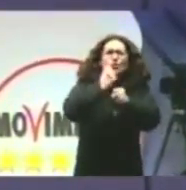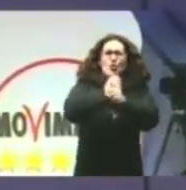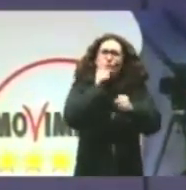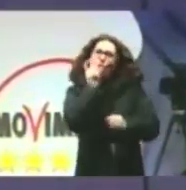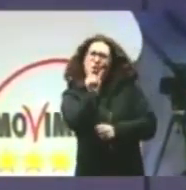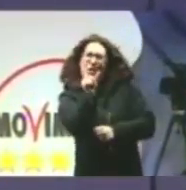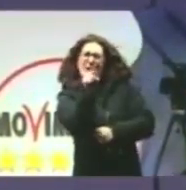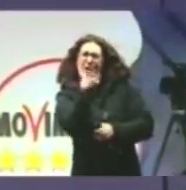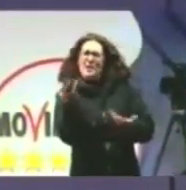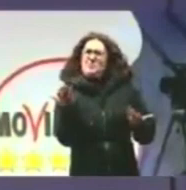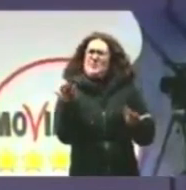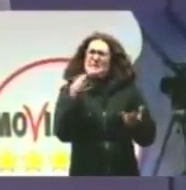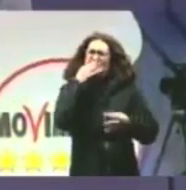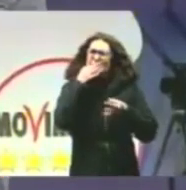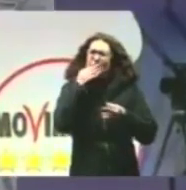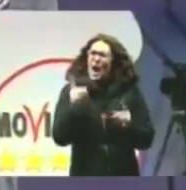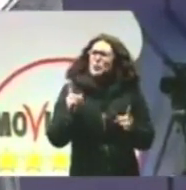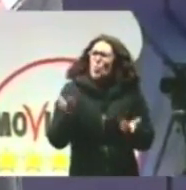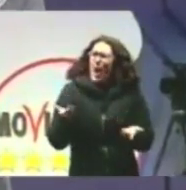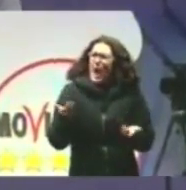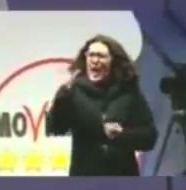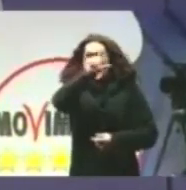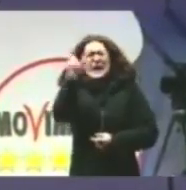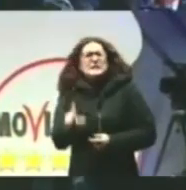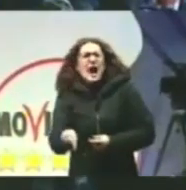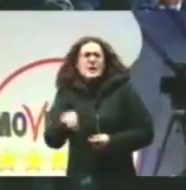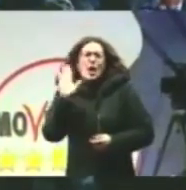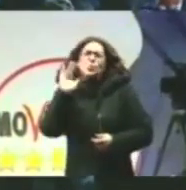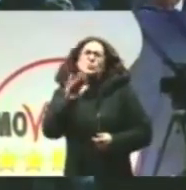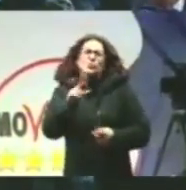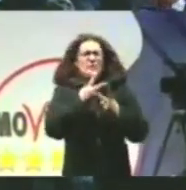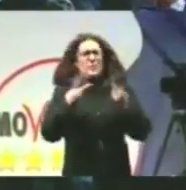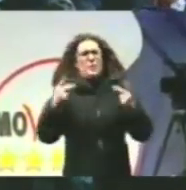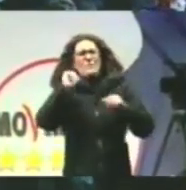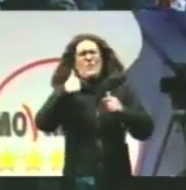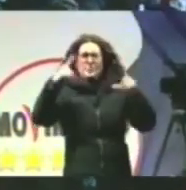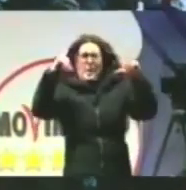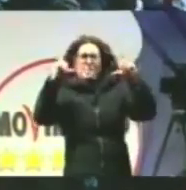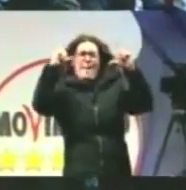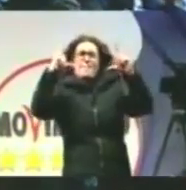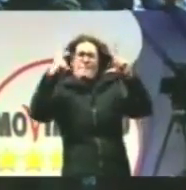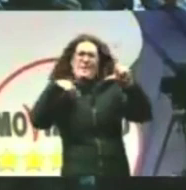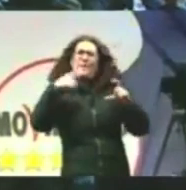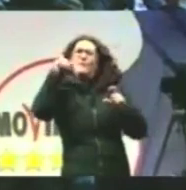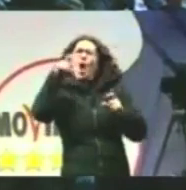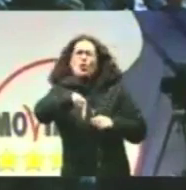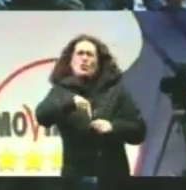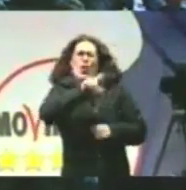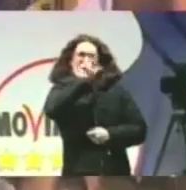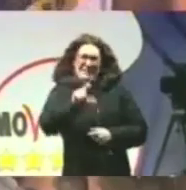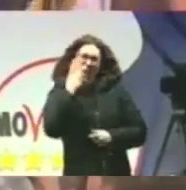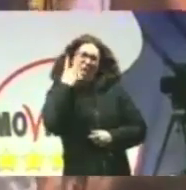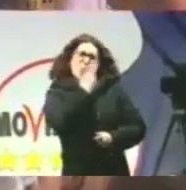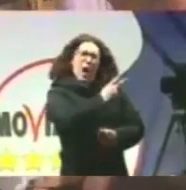significato assumono nell'Italia che vediamo tutti i giorni? Quella di adesso, facciamo uno screenshot, facciamo pausa, una foto e andiamo a leggerci questo